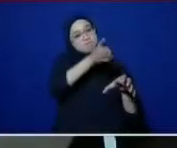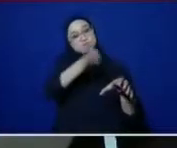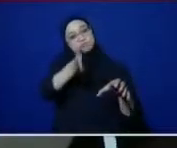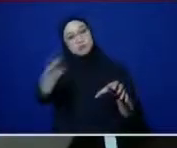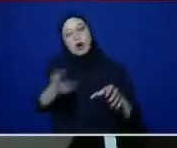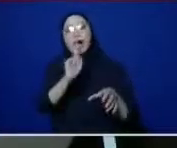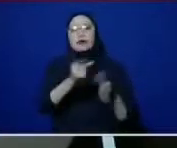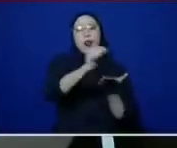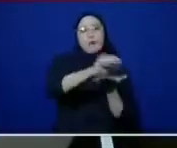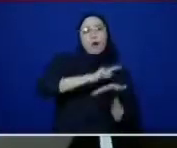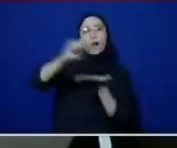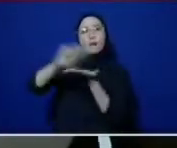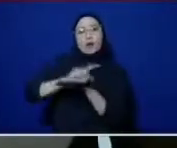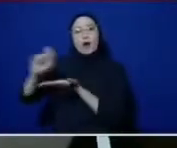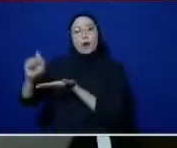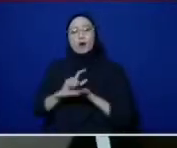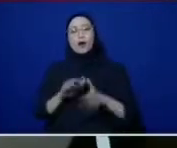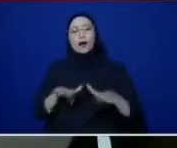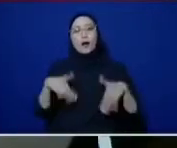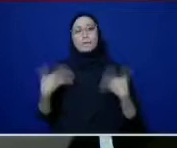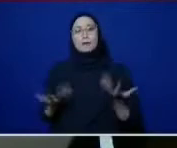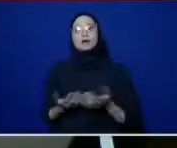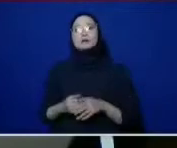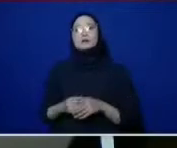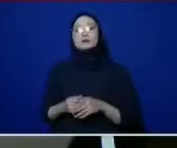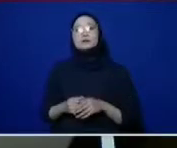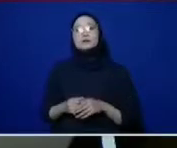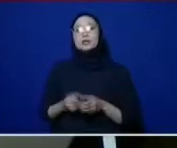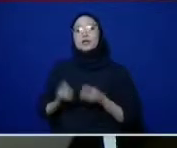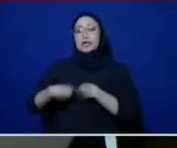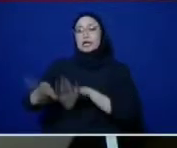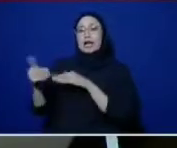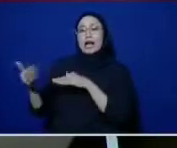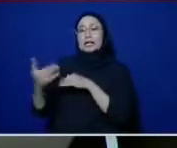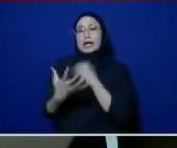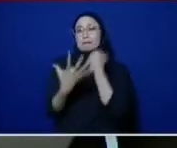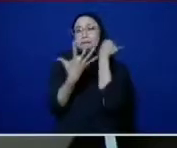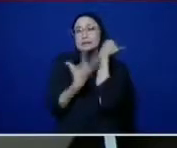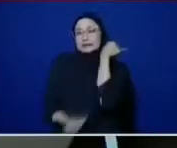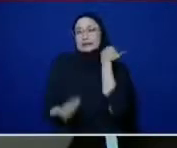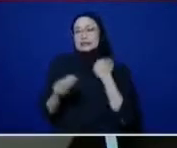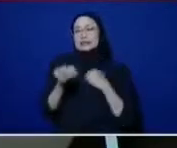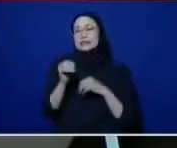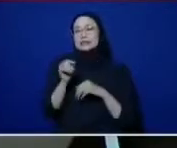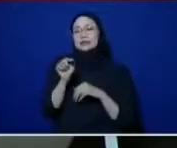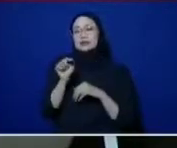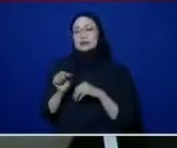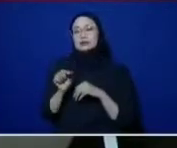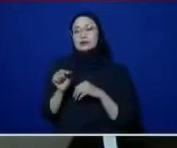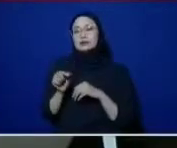bahwa memang nelayan yang paling miskin, nelayan yang paling kecil itu yang sekarang masih